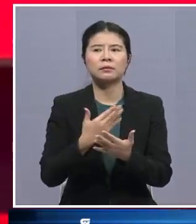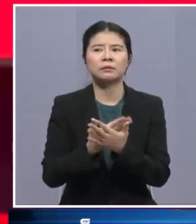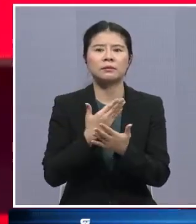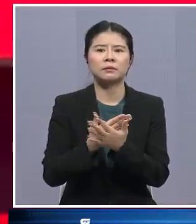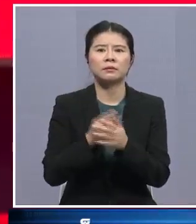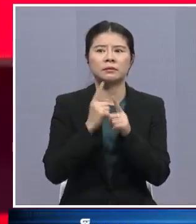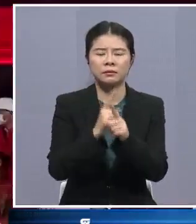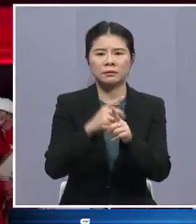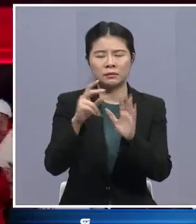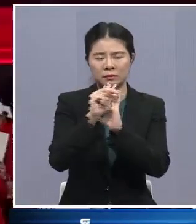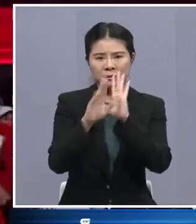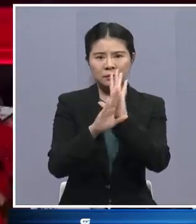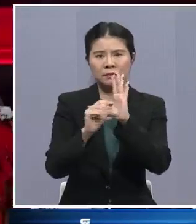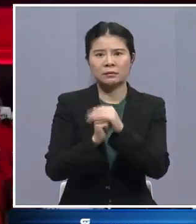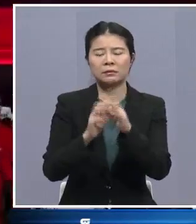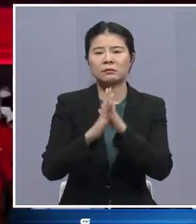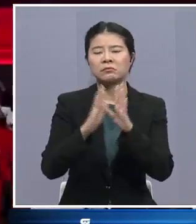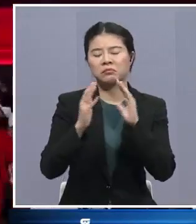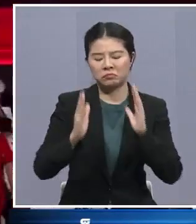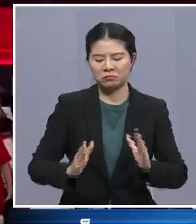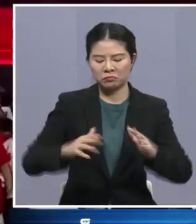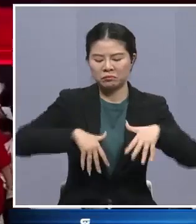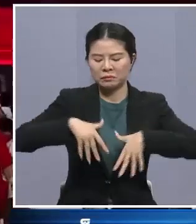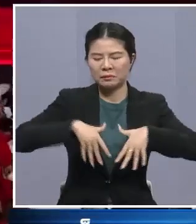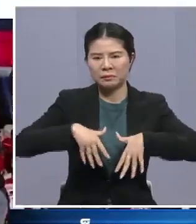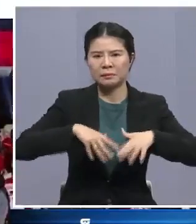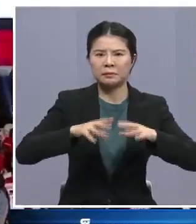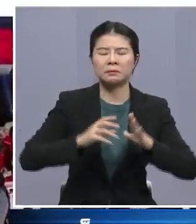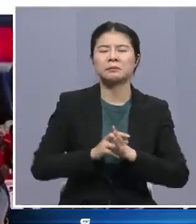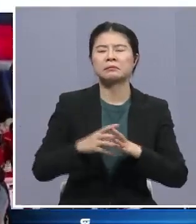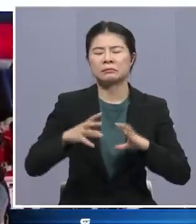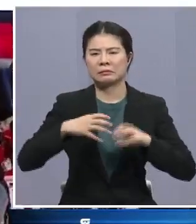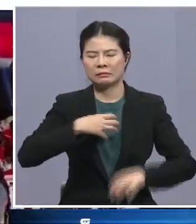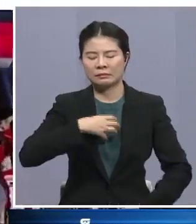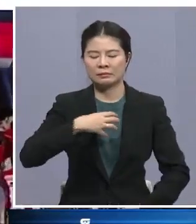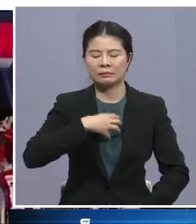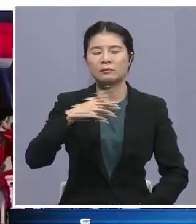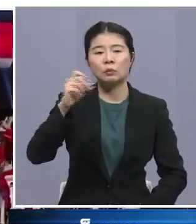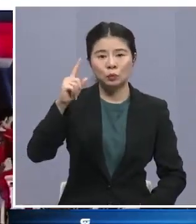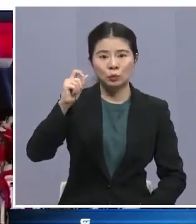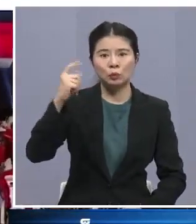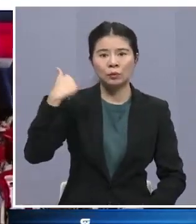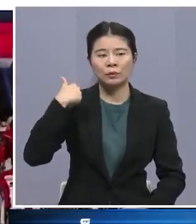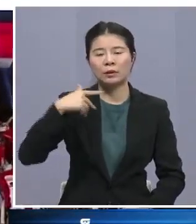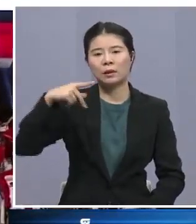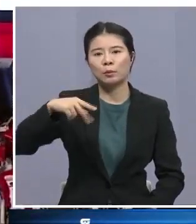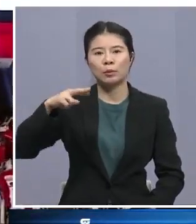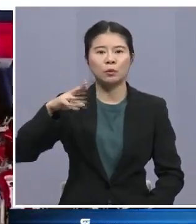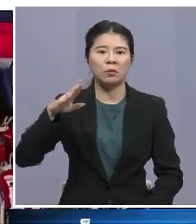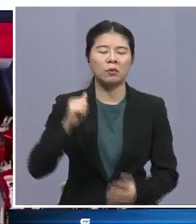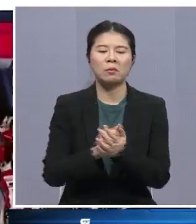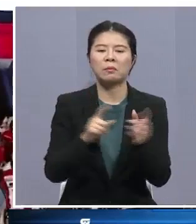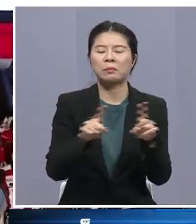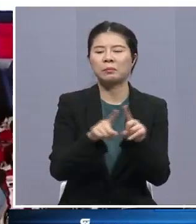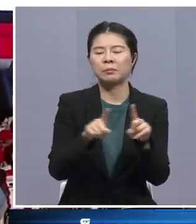ประชานิยมคำถามก็คือมันเร่งด่วนหรือเปล่าล่ะอืแล้วเนี่ยที่บอกว่ามันอาจจะไปซ้ำรอยพรบกู้เงิน 2ล้านล้าน